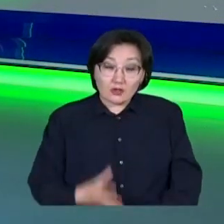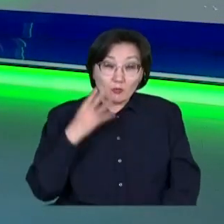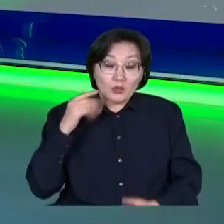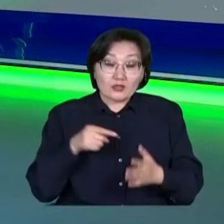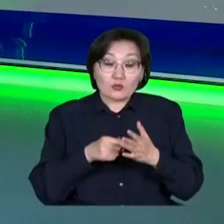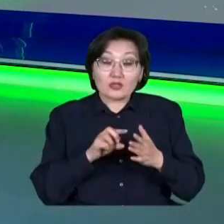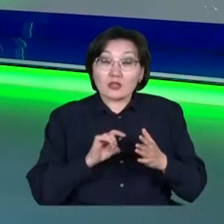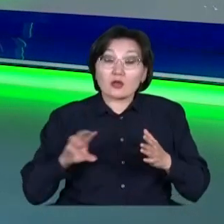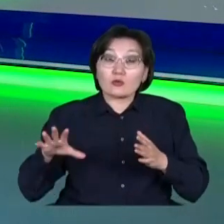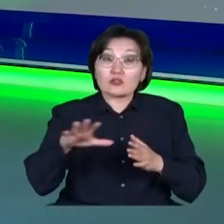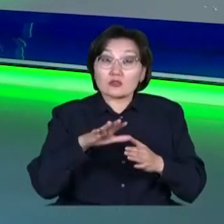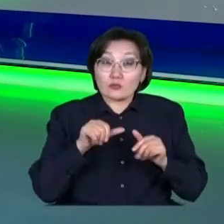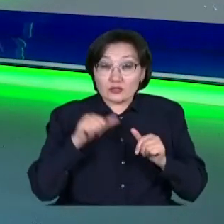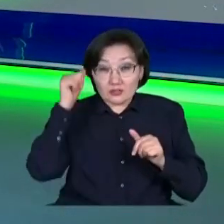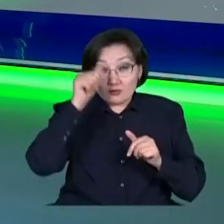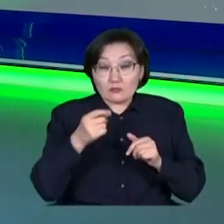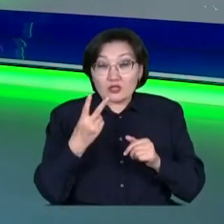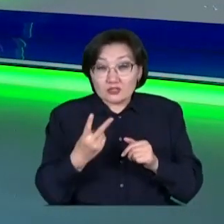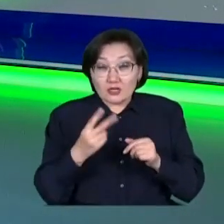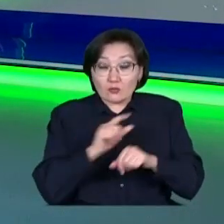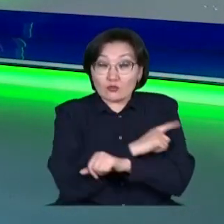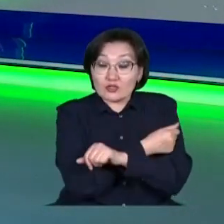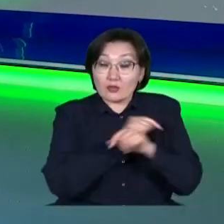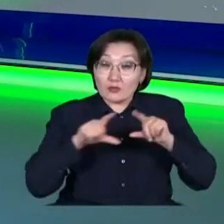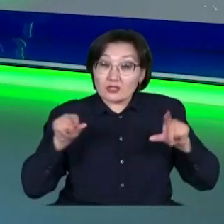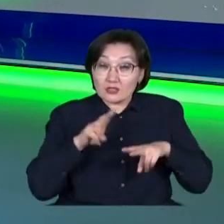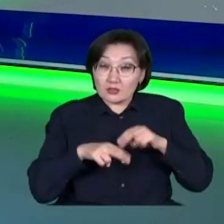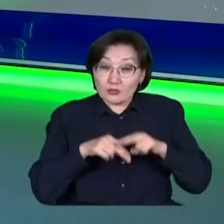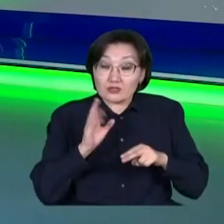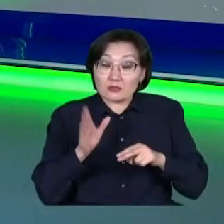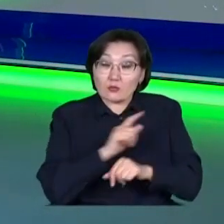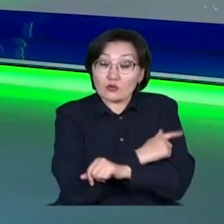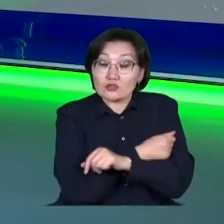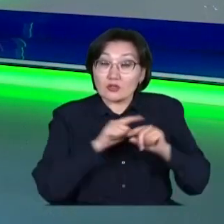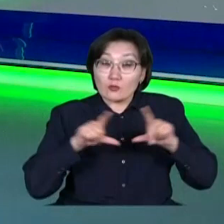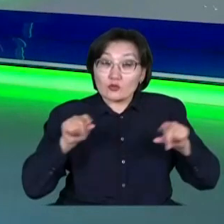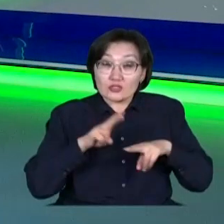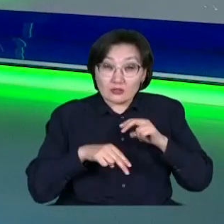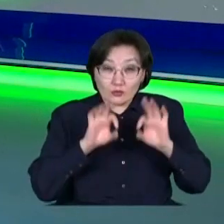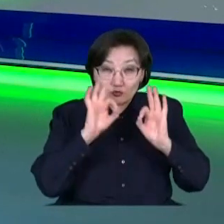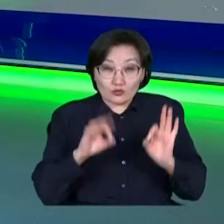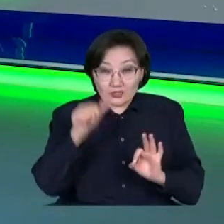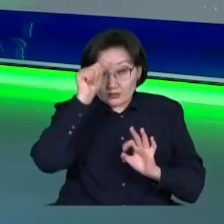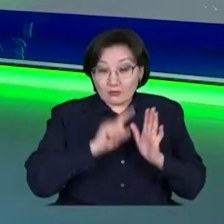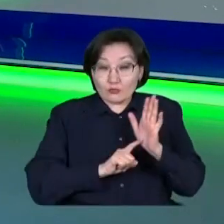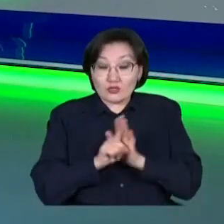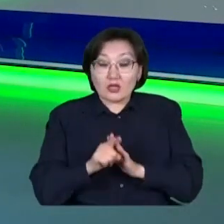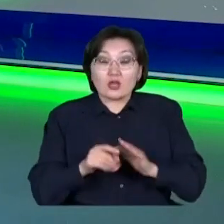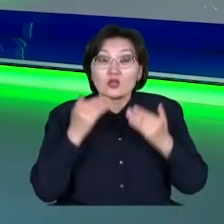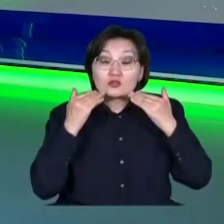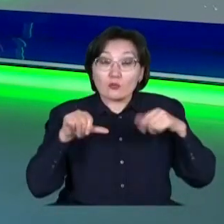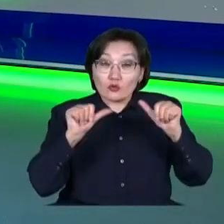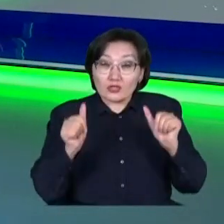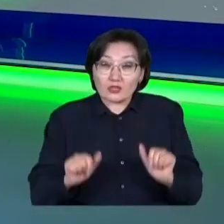Алматының Бостандық ауданында бұл 2-1-дей емхана салынады. Медициналық мекемелердің құрылысы күзде басталмақ. Олар соңғы